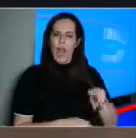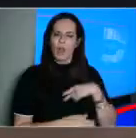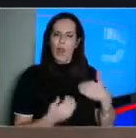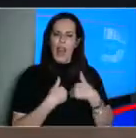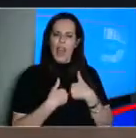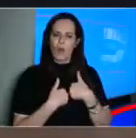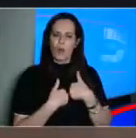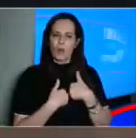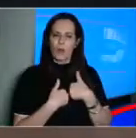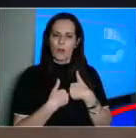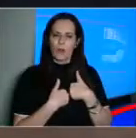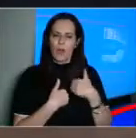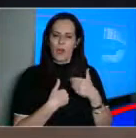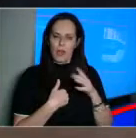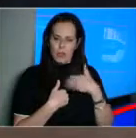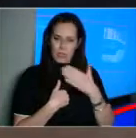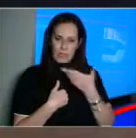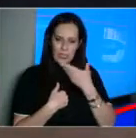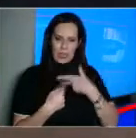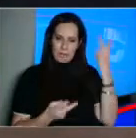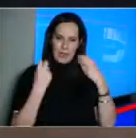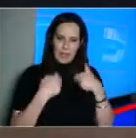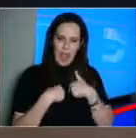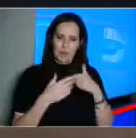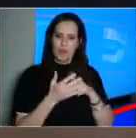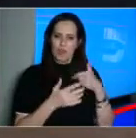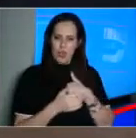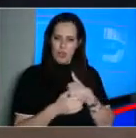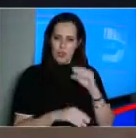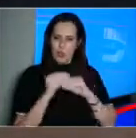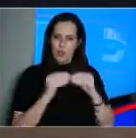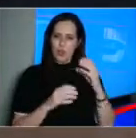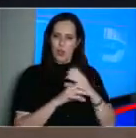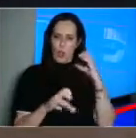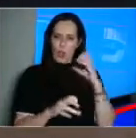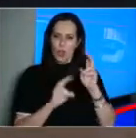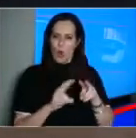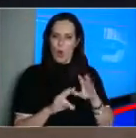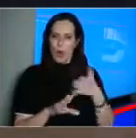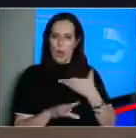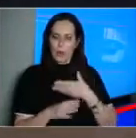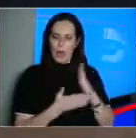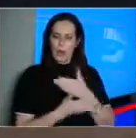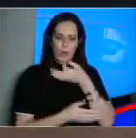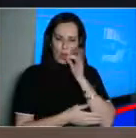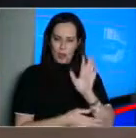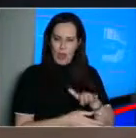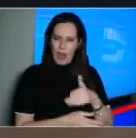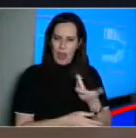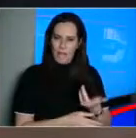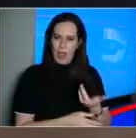עוברת אלינו כמשתמשים. כן, כן. הנה, היא תיתן לי מידע כדי שאני כמשתמשת תחבורה ציבורית אוכל אולי לקבל החלטה יותר טובה.